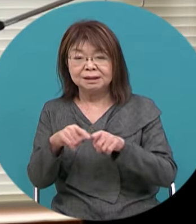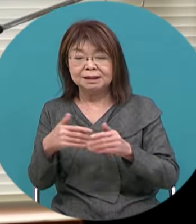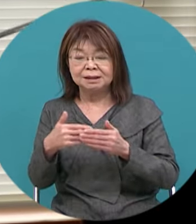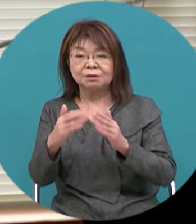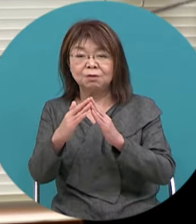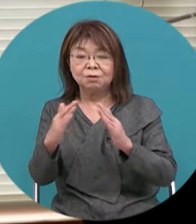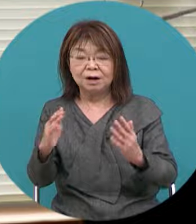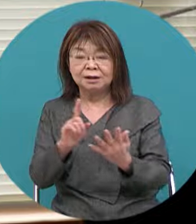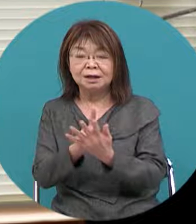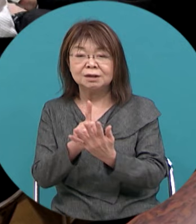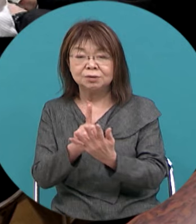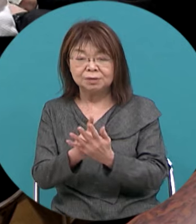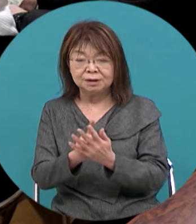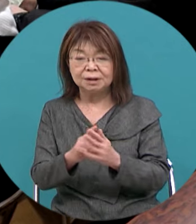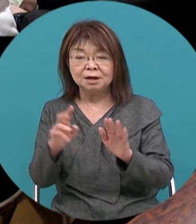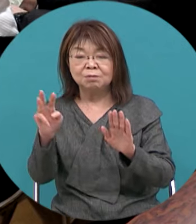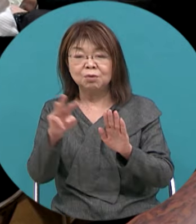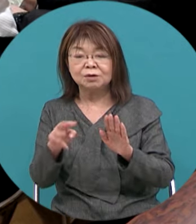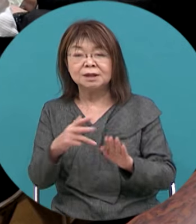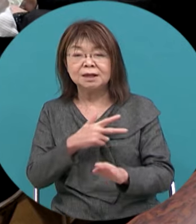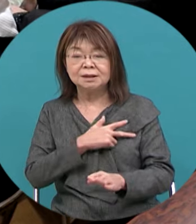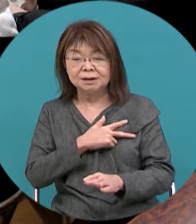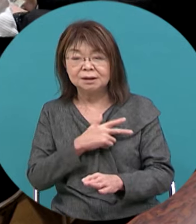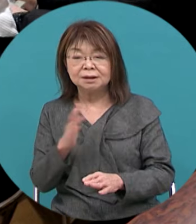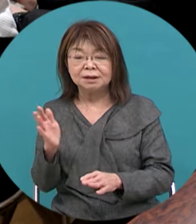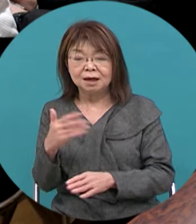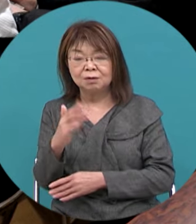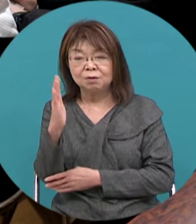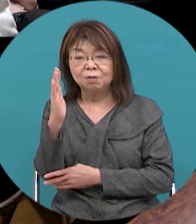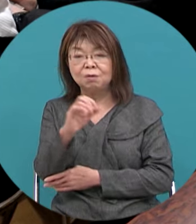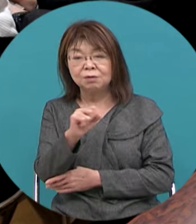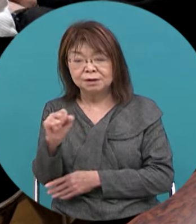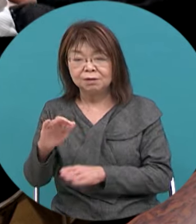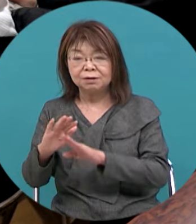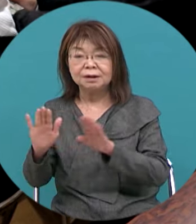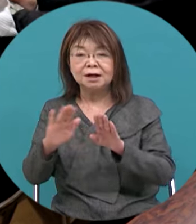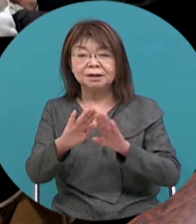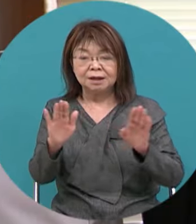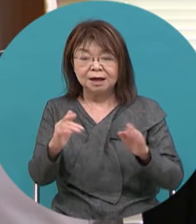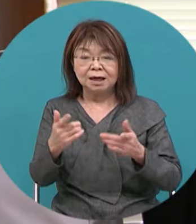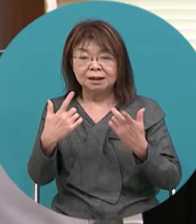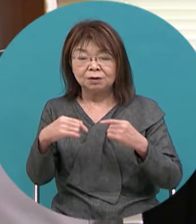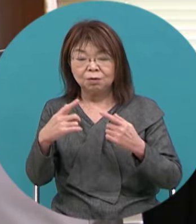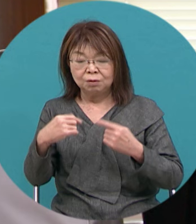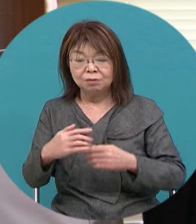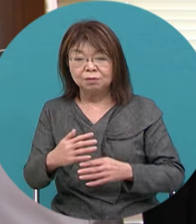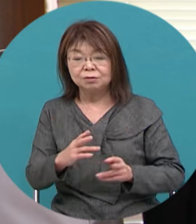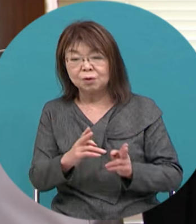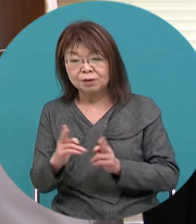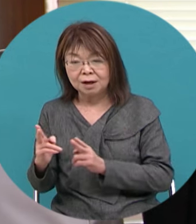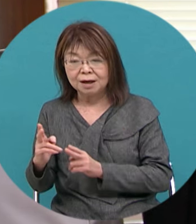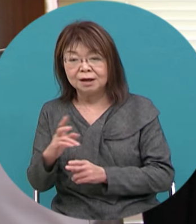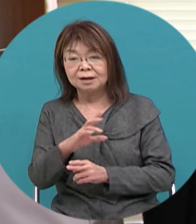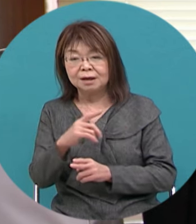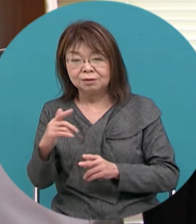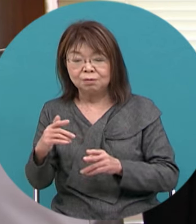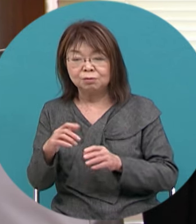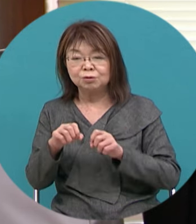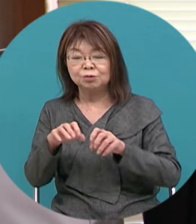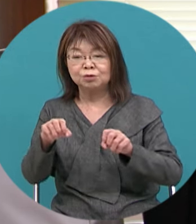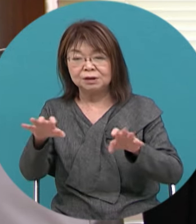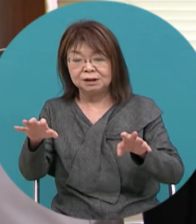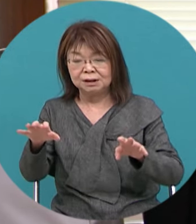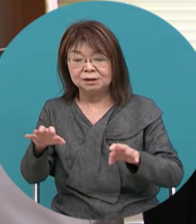象に、防災士による防災講座を実施し、日頃の備えに関する周知啓発を強化します